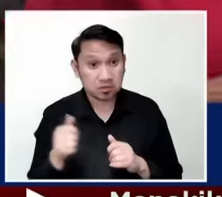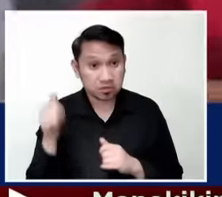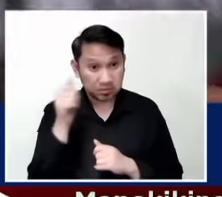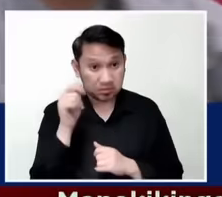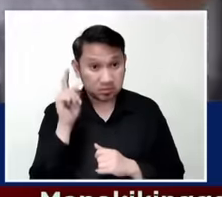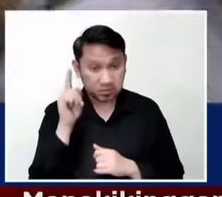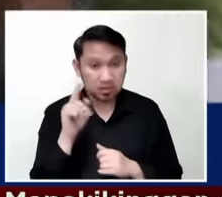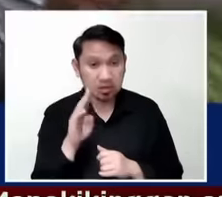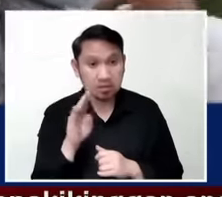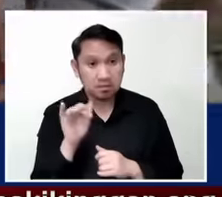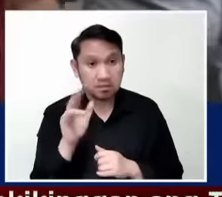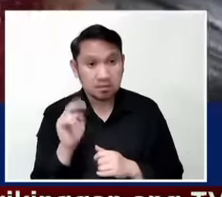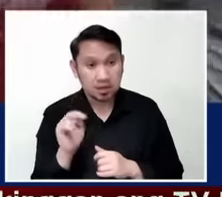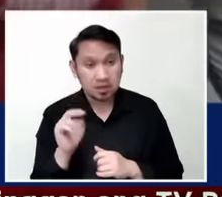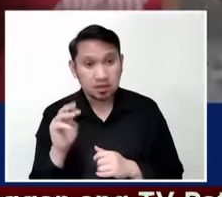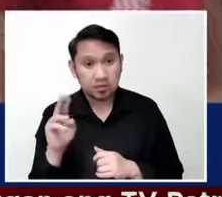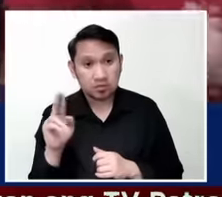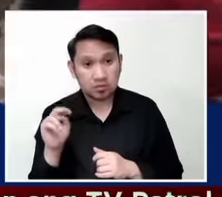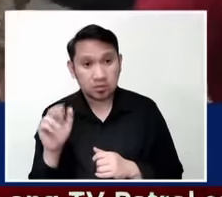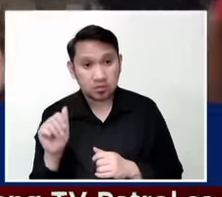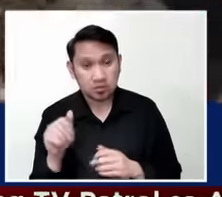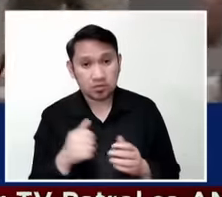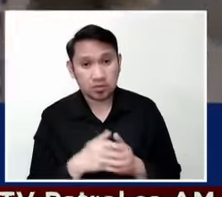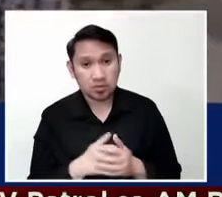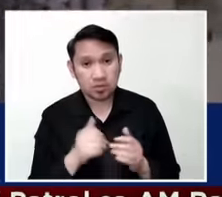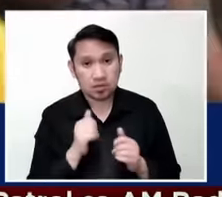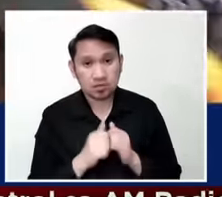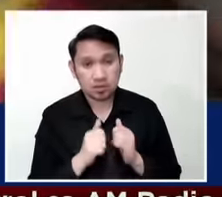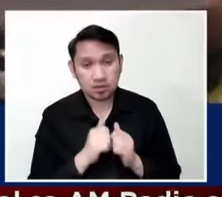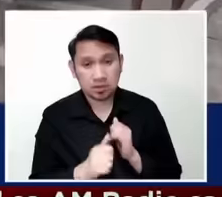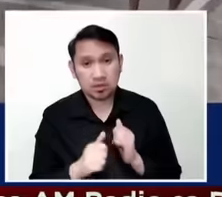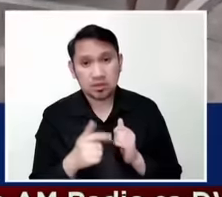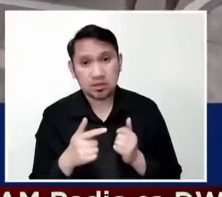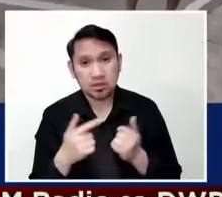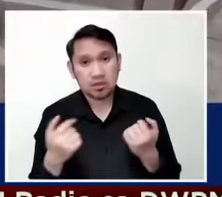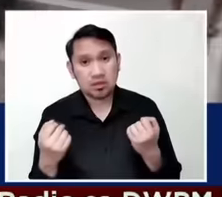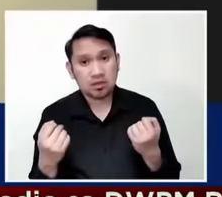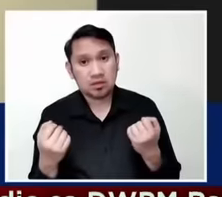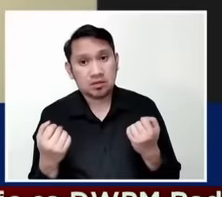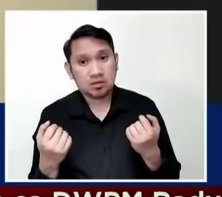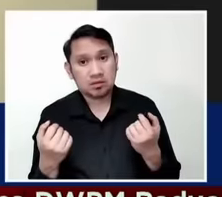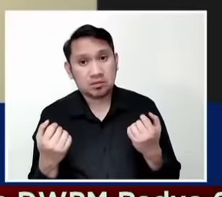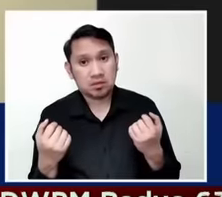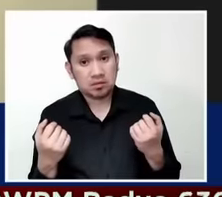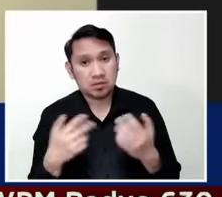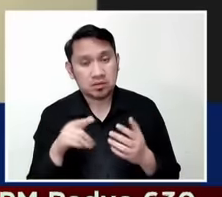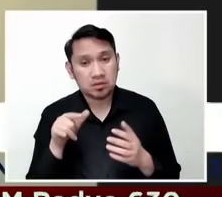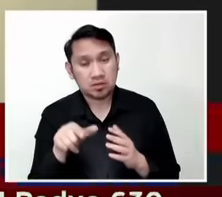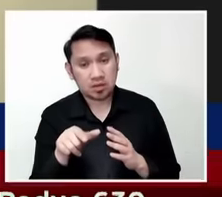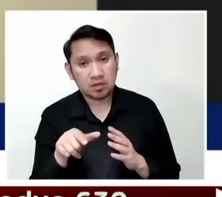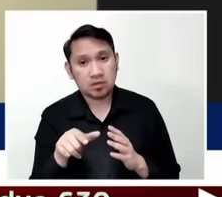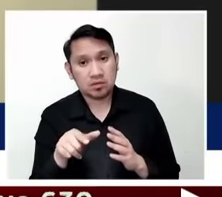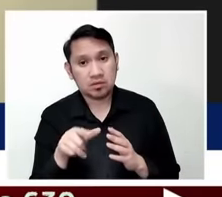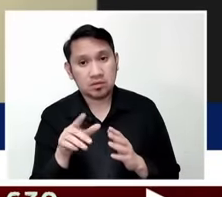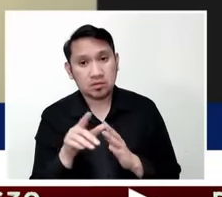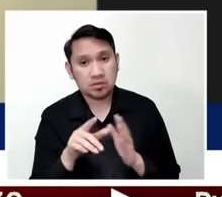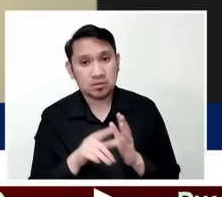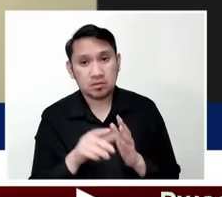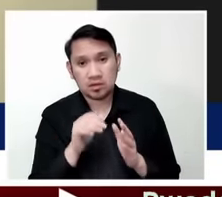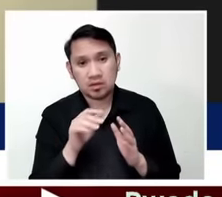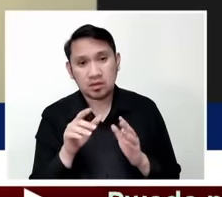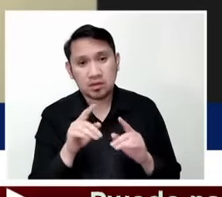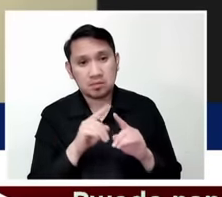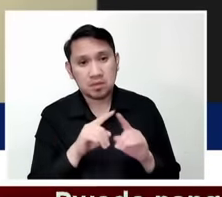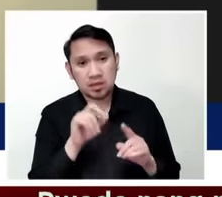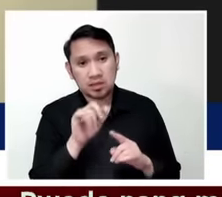Colmenares, bumabalik ang tinatawag na chilling effect ng batas sa mga kritiko ng gobyerno. The law itself, not the IRR, but the